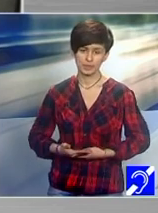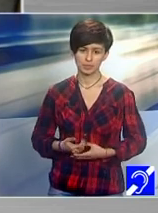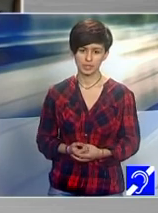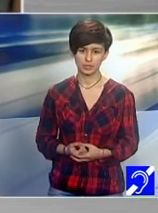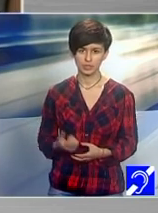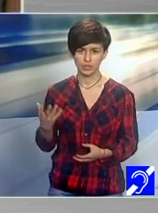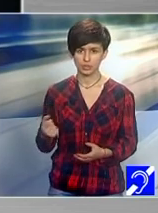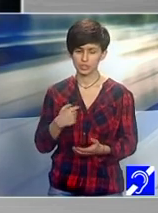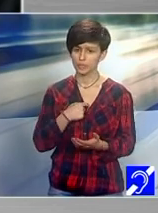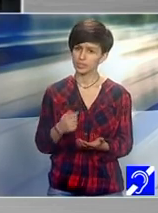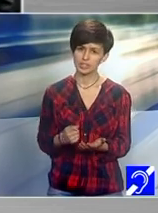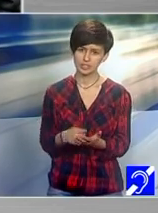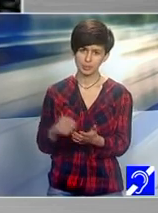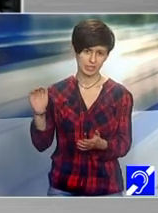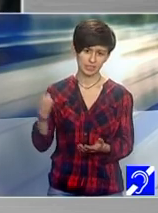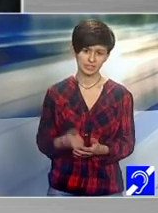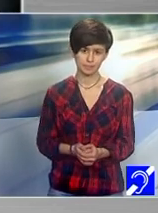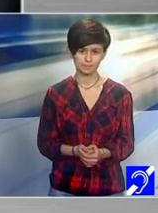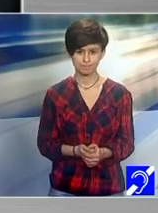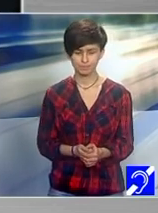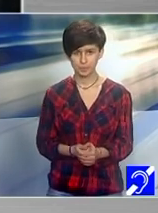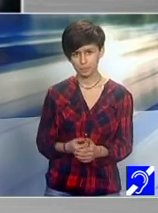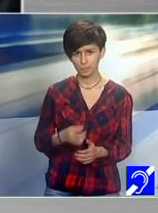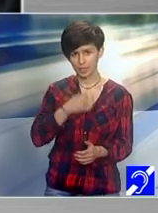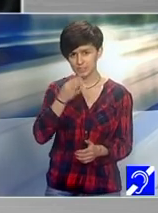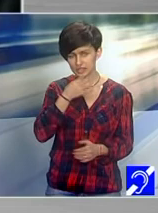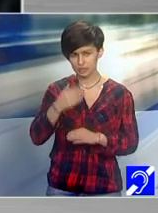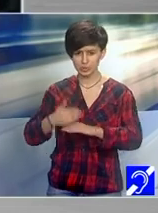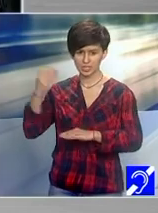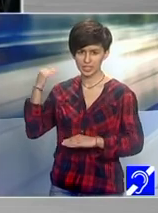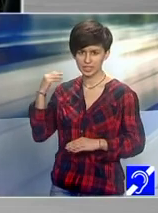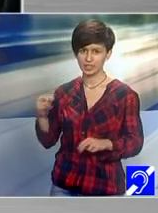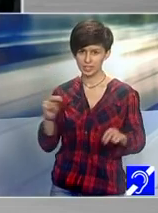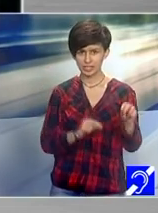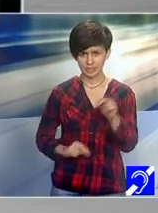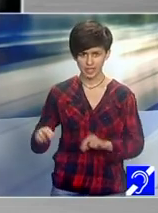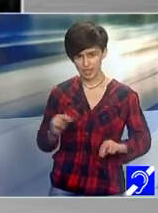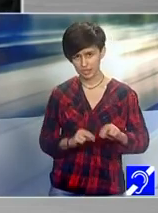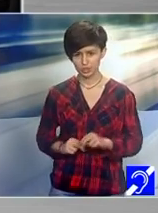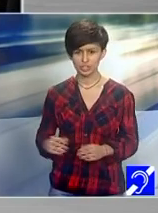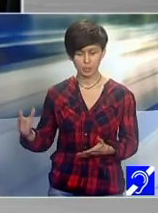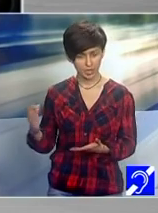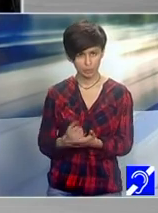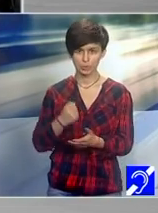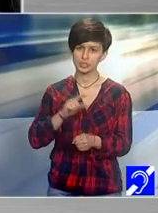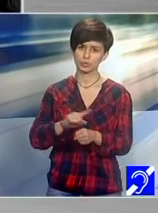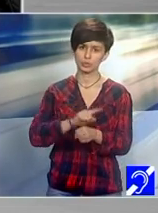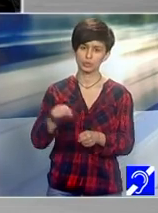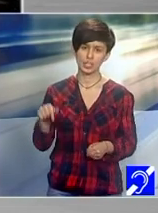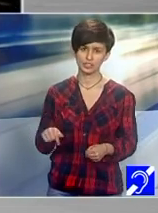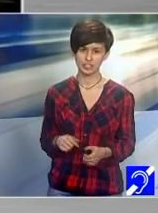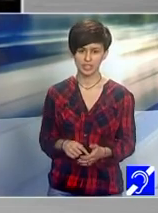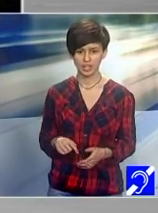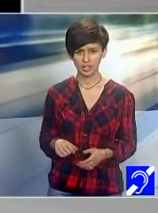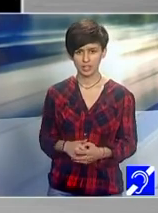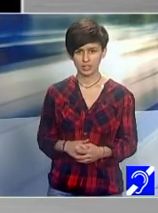pot să plătesc? Ne-a spus înainte ca să ne asociem într-o formă asociativă. Am obținut acest lucru, ne-am asociat și în momentul de